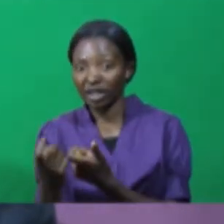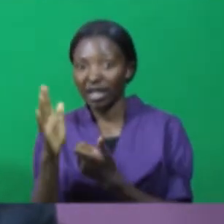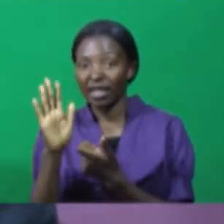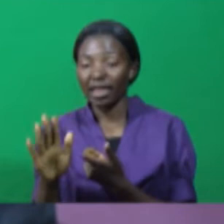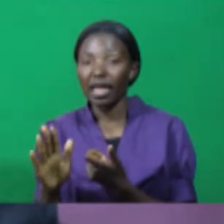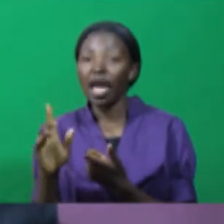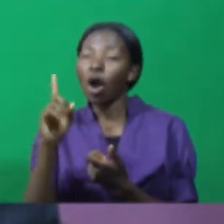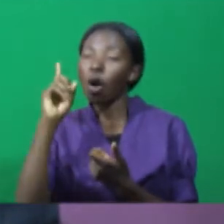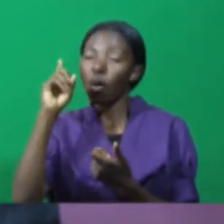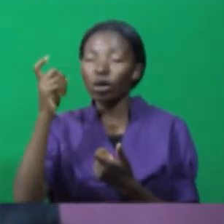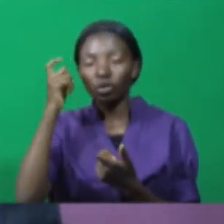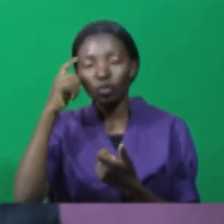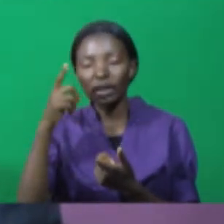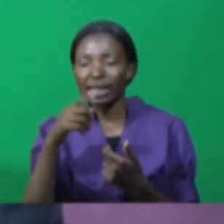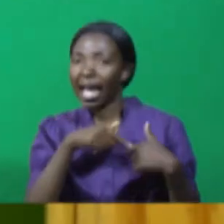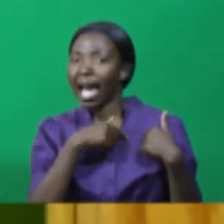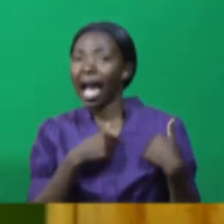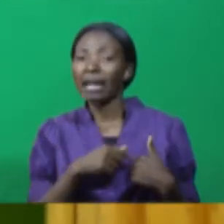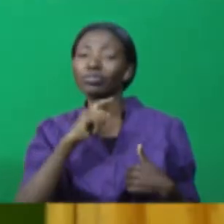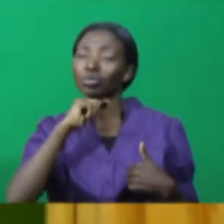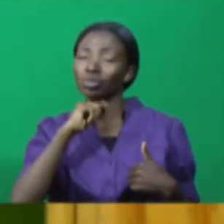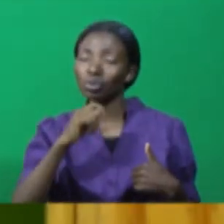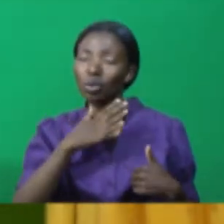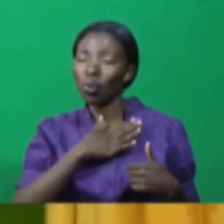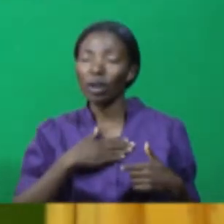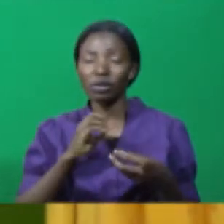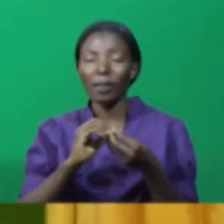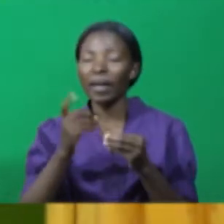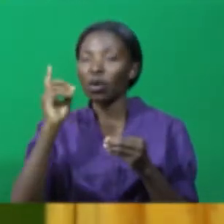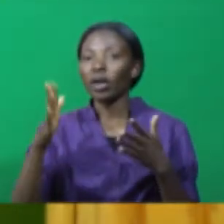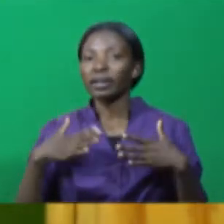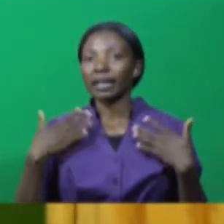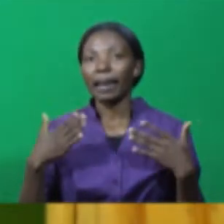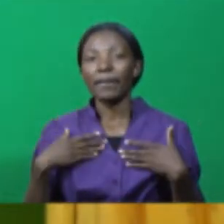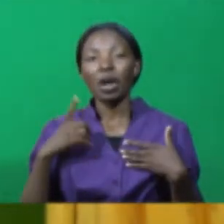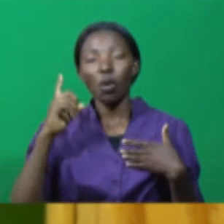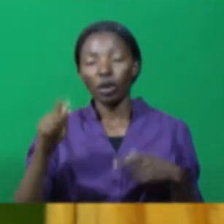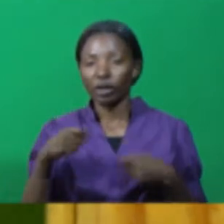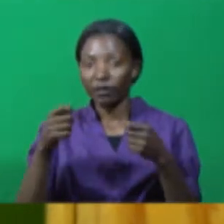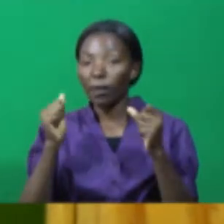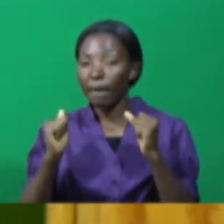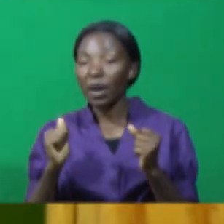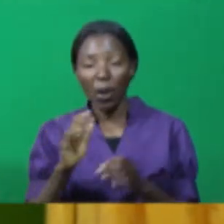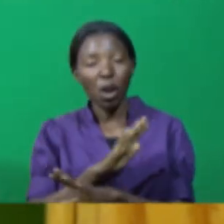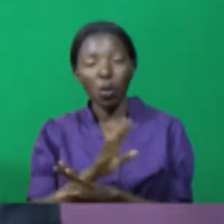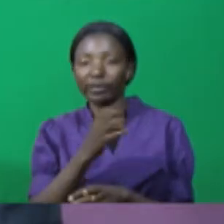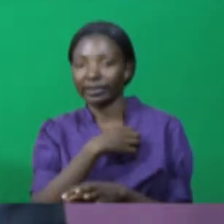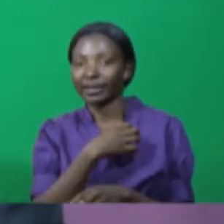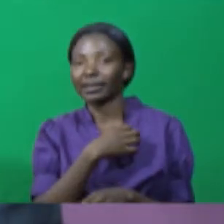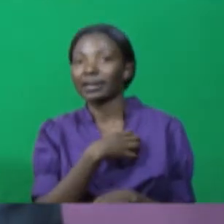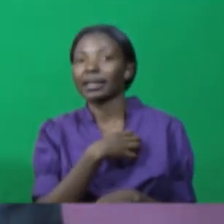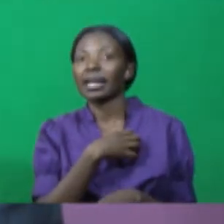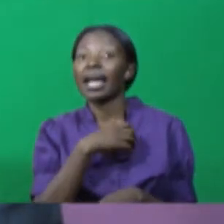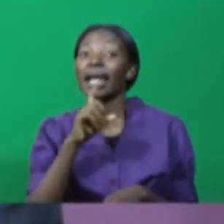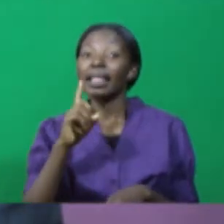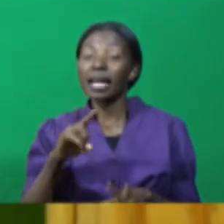wemunhu zvauya hazvo. But iye ane shungu dzekundifadza. Anopasimba munhu akadaro rekusatadza. Okay.